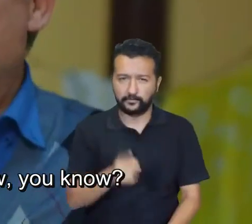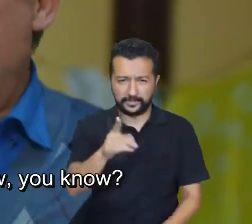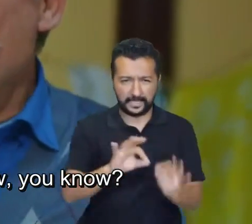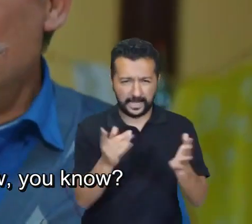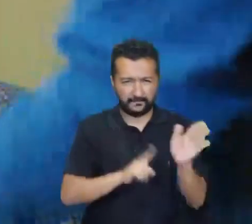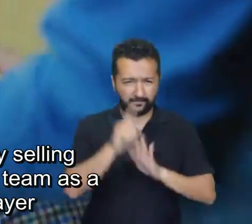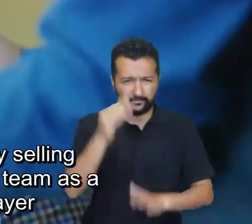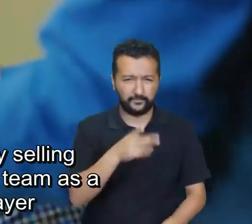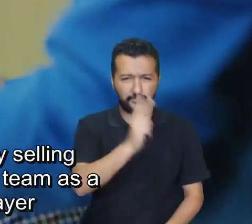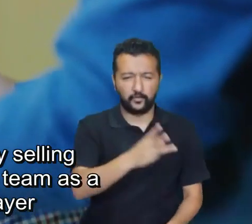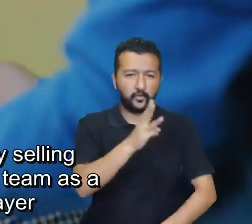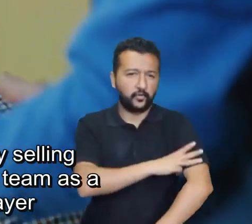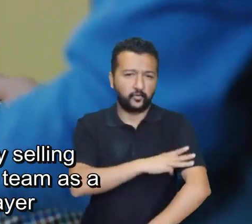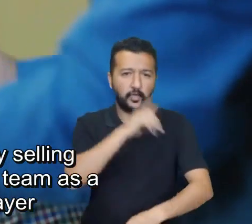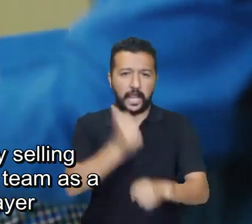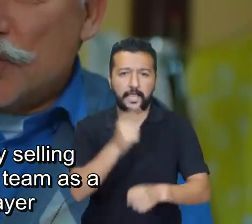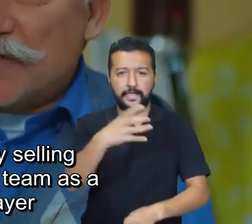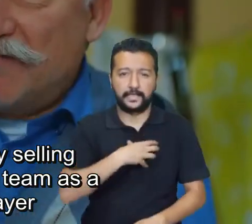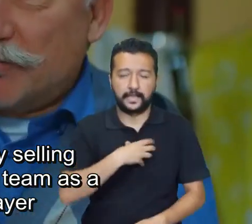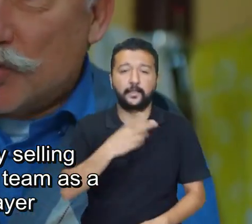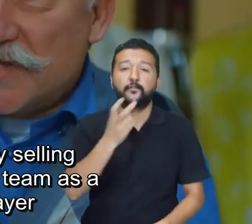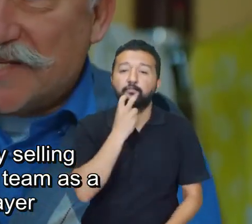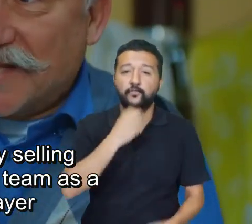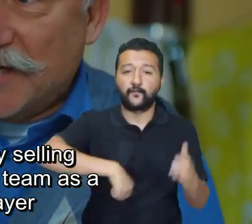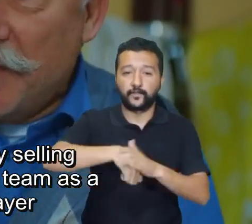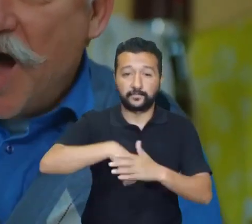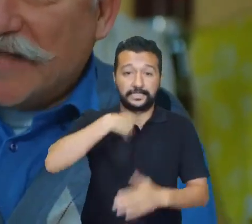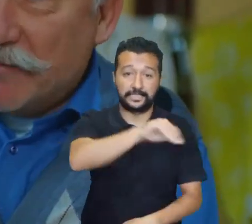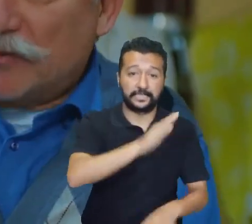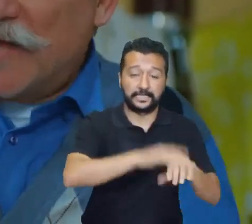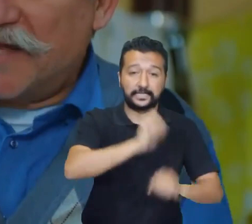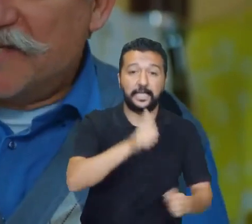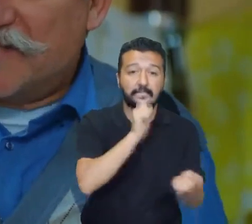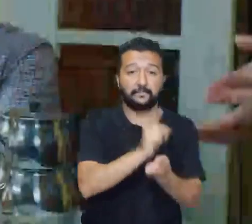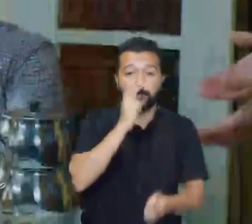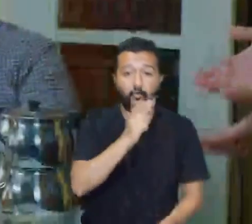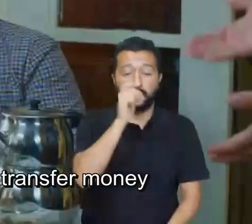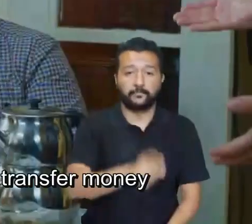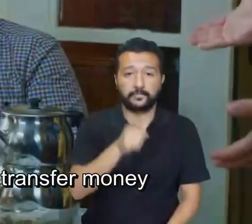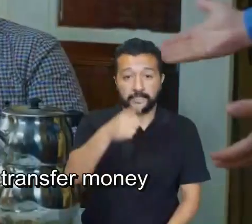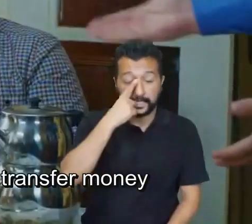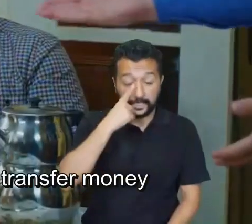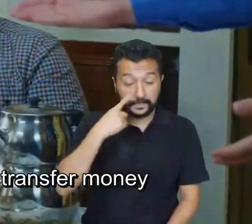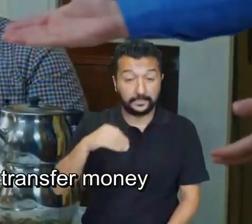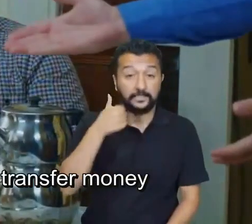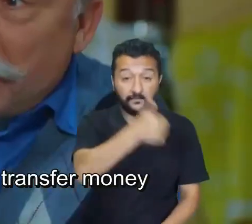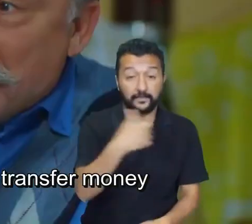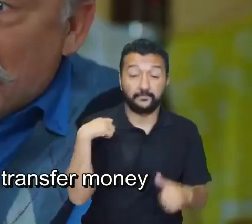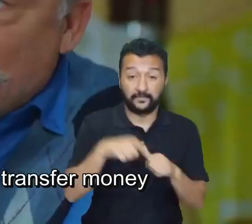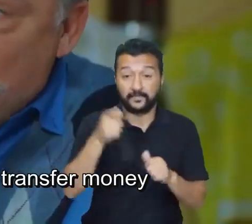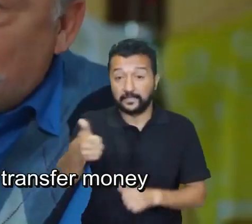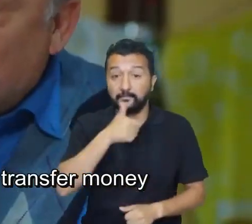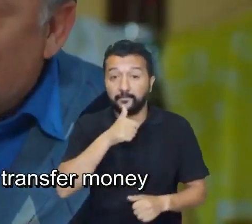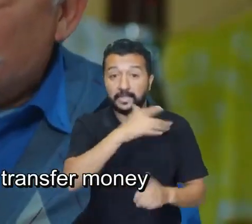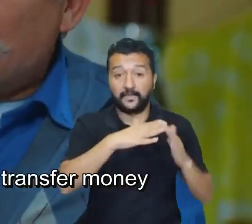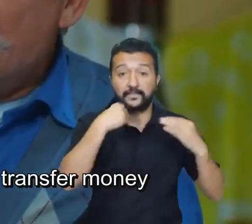Ne kariyeri be? Üçüncü lig takımına kendini Yugoslav futbolcu diye sattırıp adamları dolandırmışsın. Transfer parasını geri vermek için